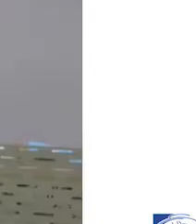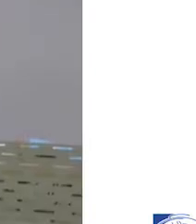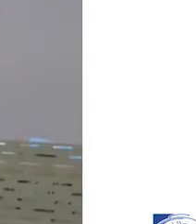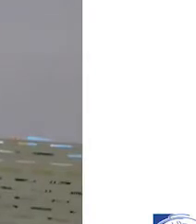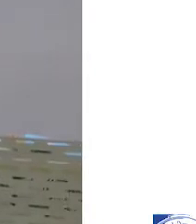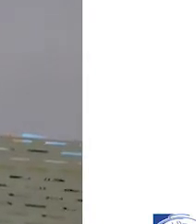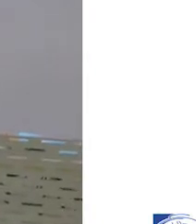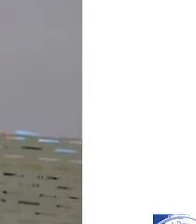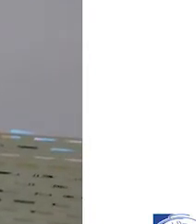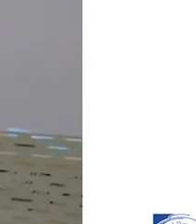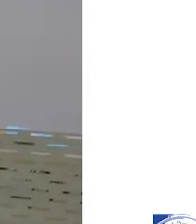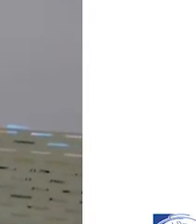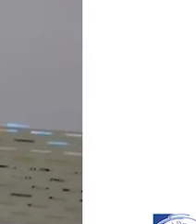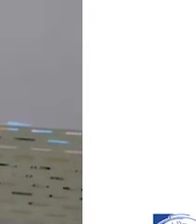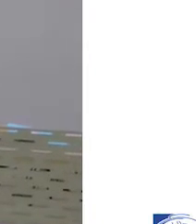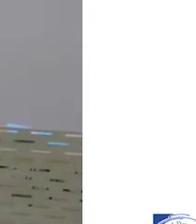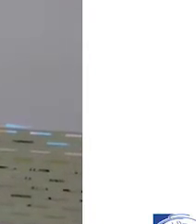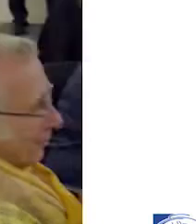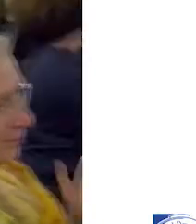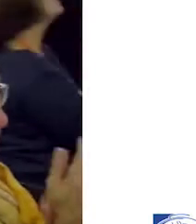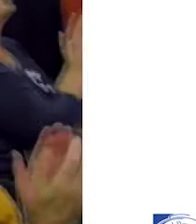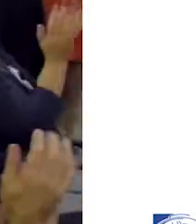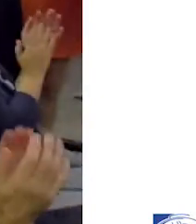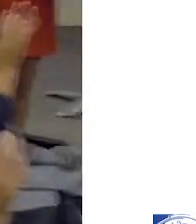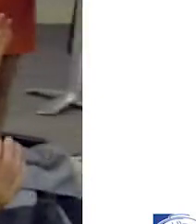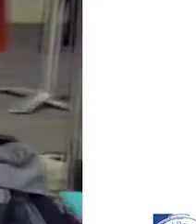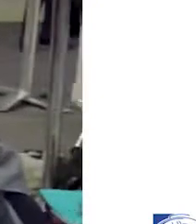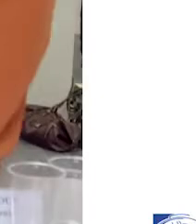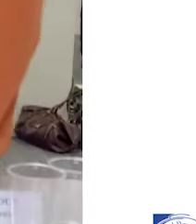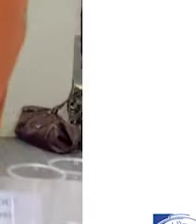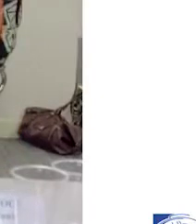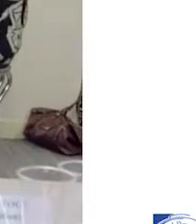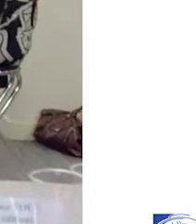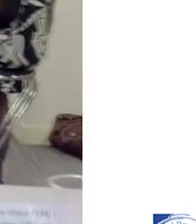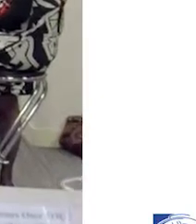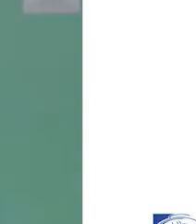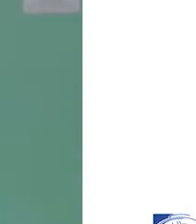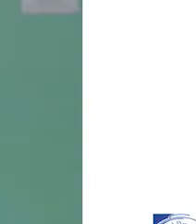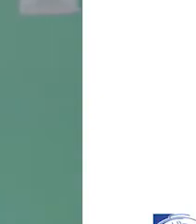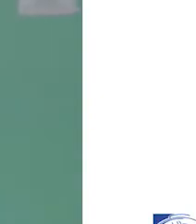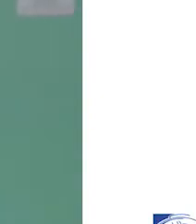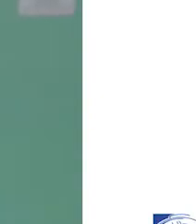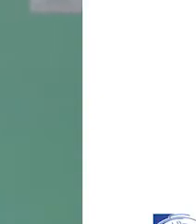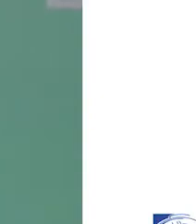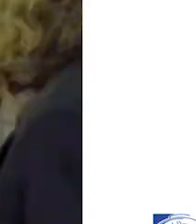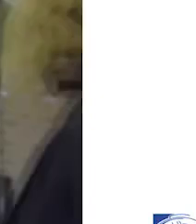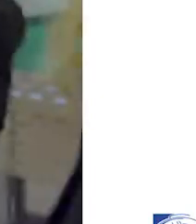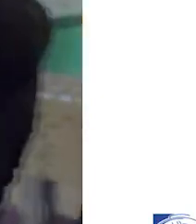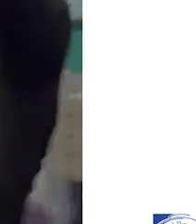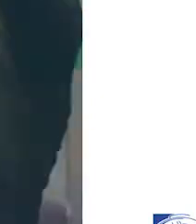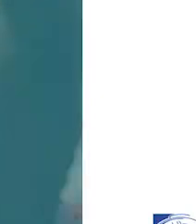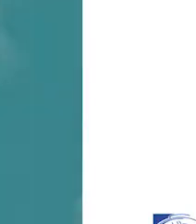leur parrain. Je vous présente Maria, votre marraine. Des rencontres essentielles qui font avancer la lutte contre le sexisme.